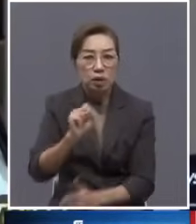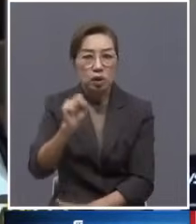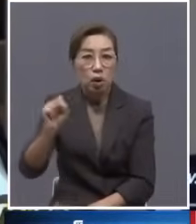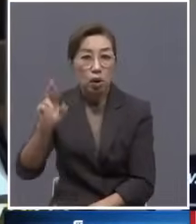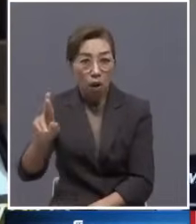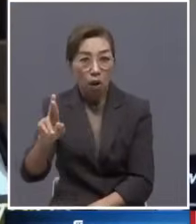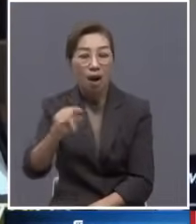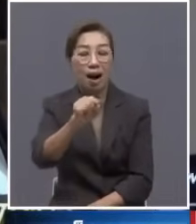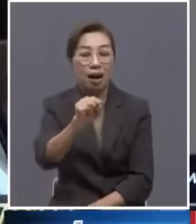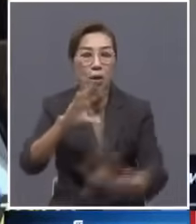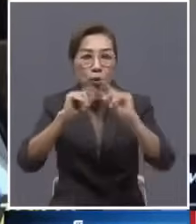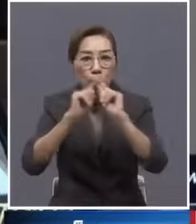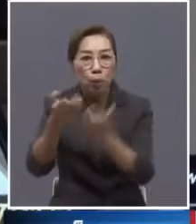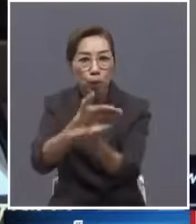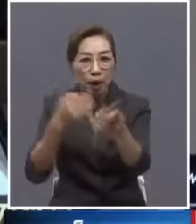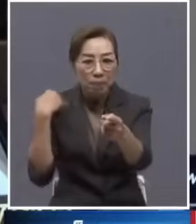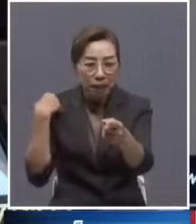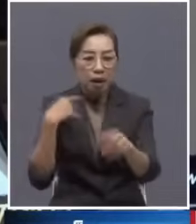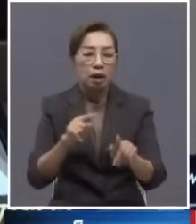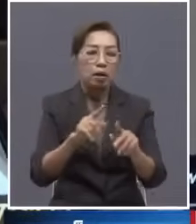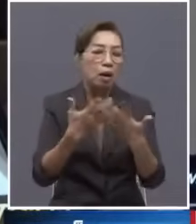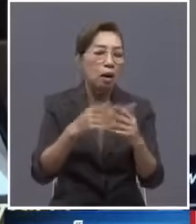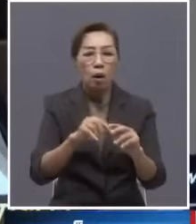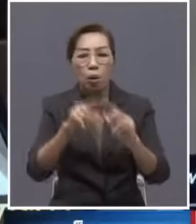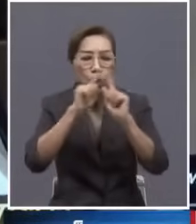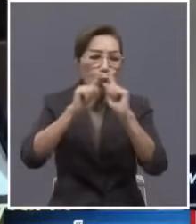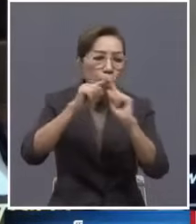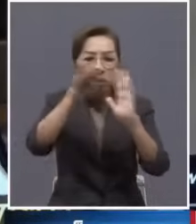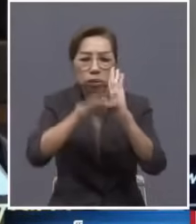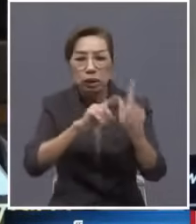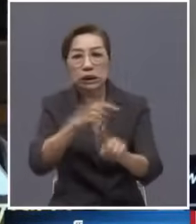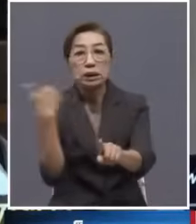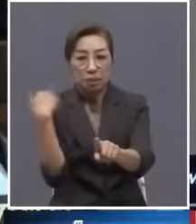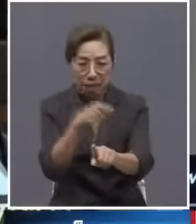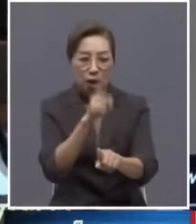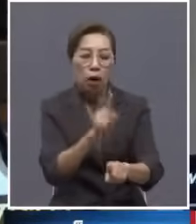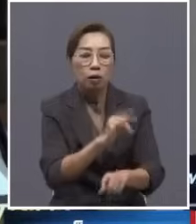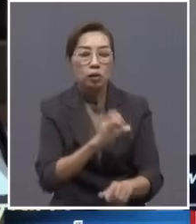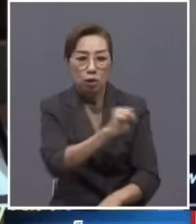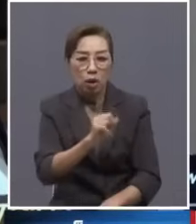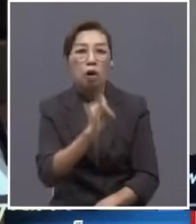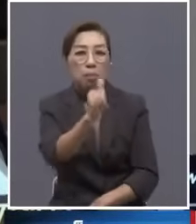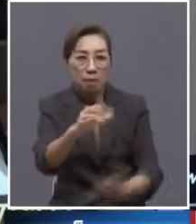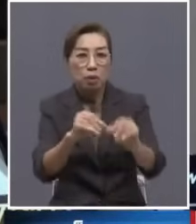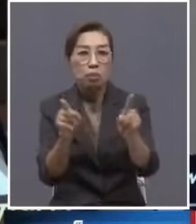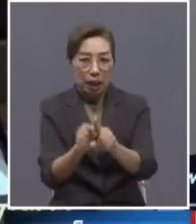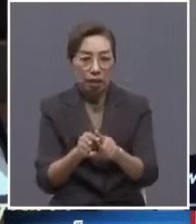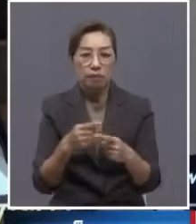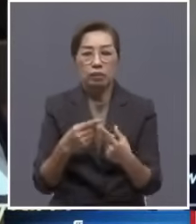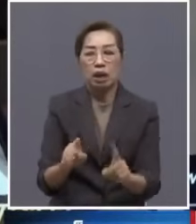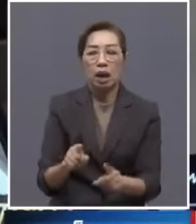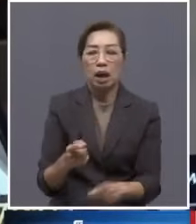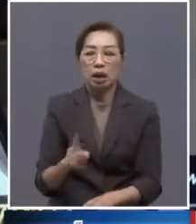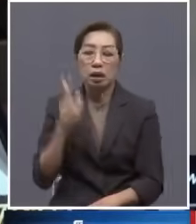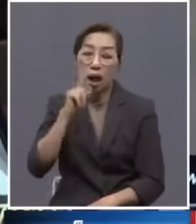ยัติที่มีความสัมพันธอีกหลายด้านด้วยนะครับถามว่ากังวลมยในมุมของทางก้าวไกลก้าวไกลยังยืนยันคำเดิมนะครับ